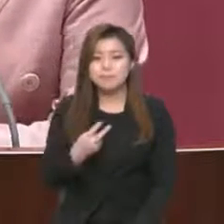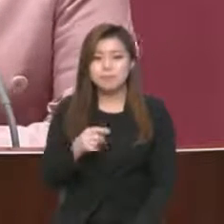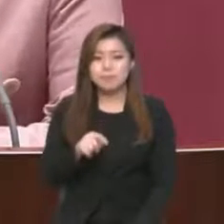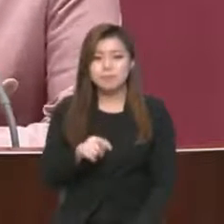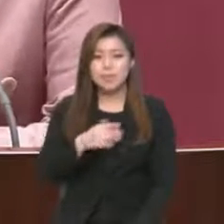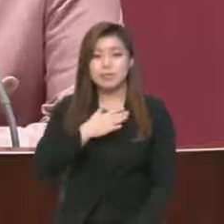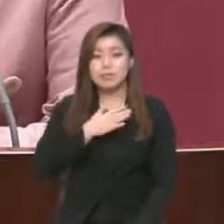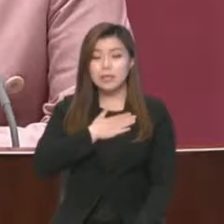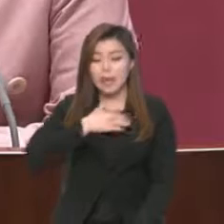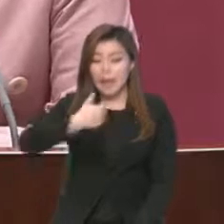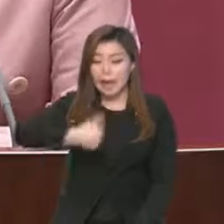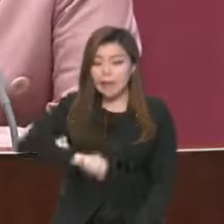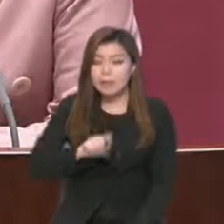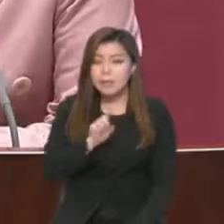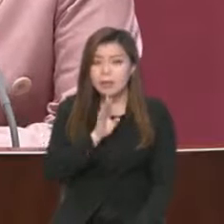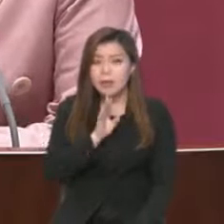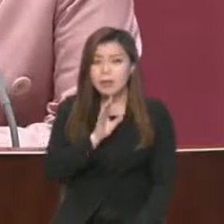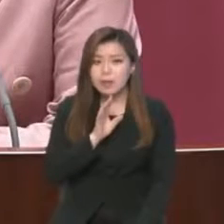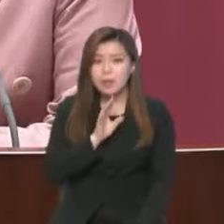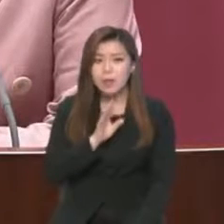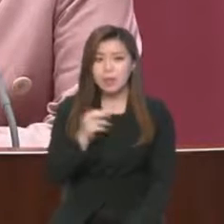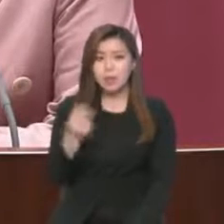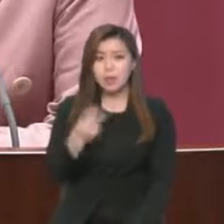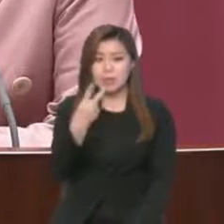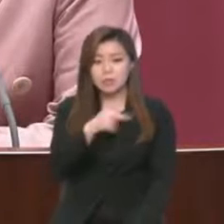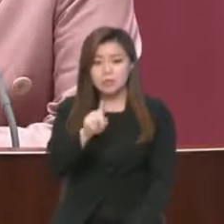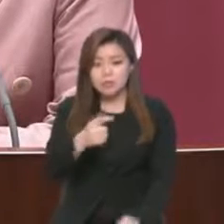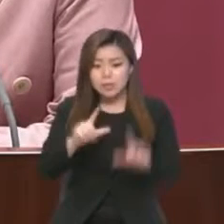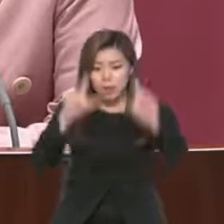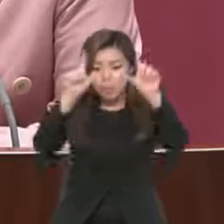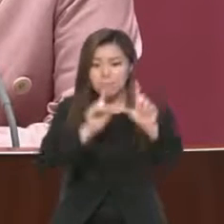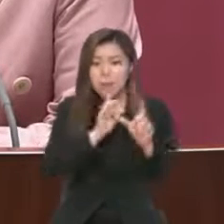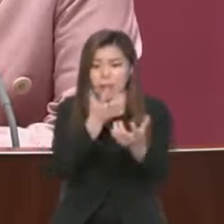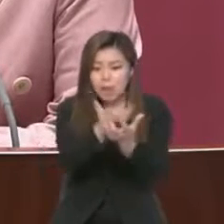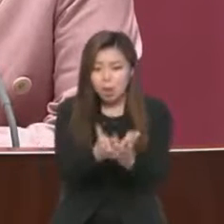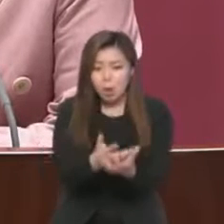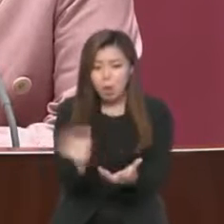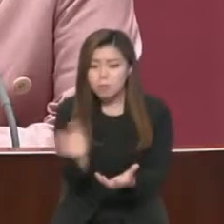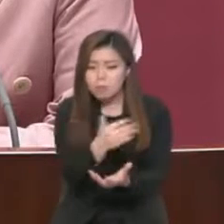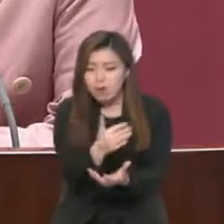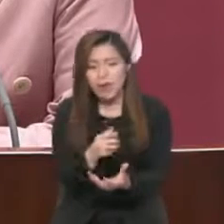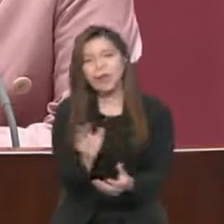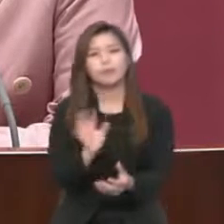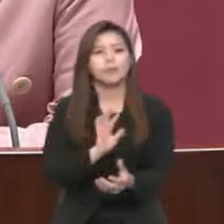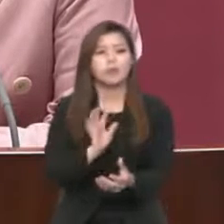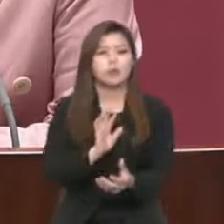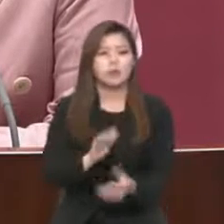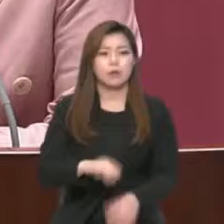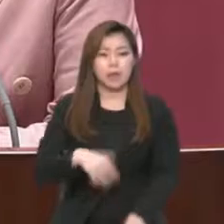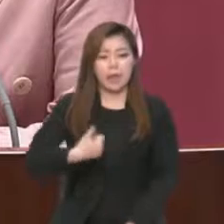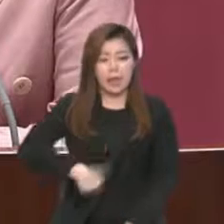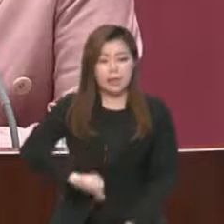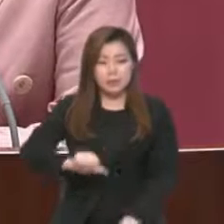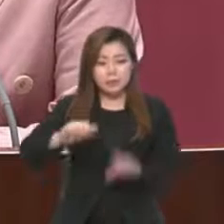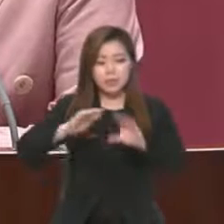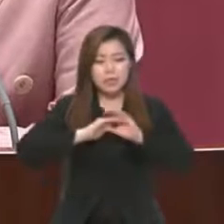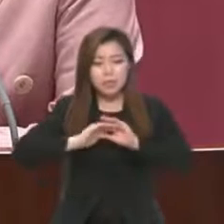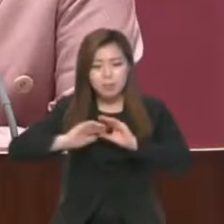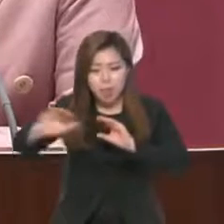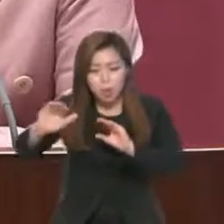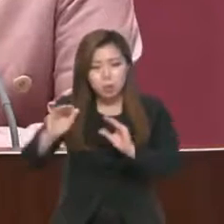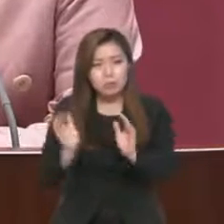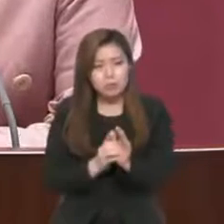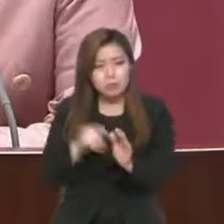케이스만 일부러 고의적으로 관련 서류가 없어진 게 아니고 그것이 아들은 이메일로 다 냈다라고 하고 지금도